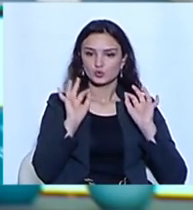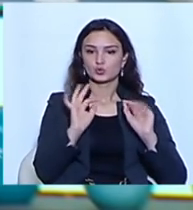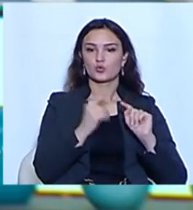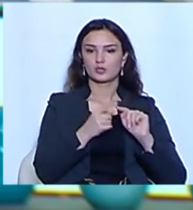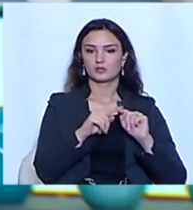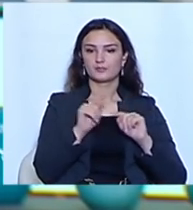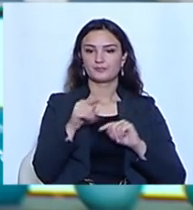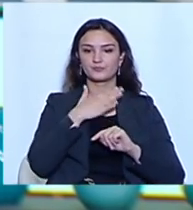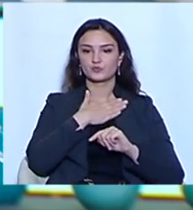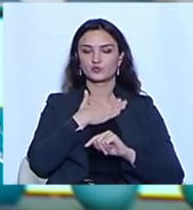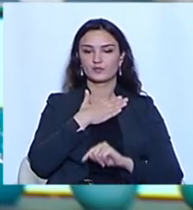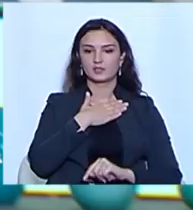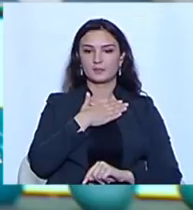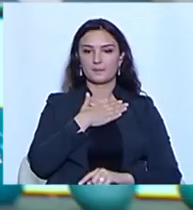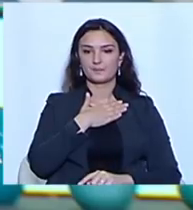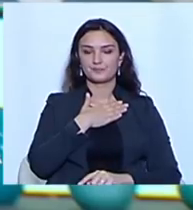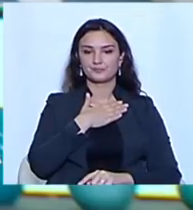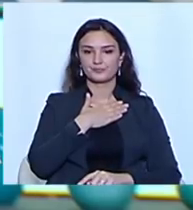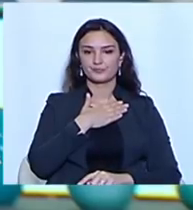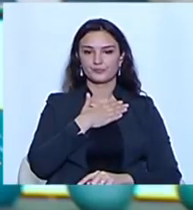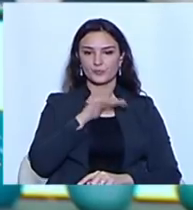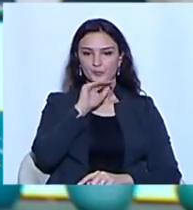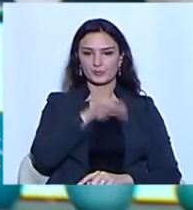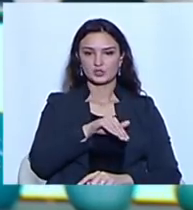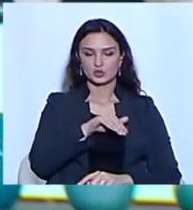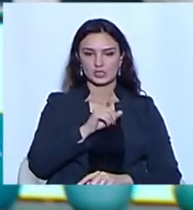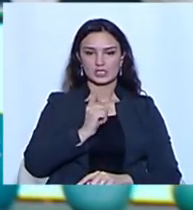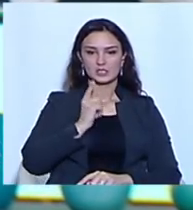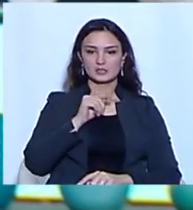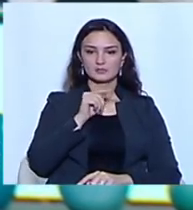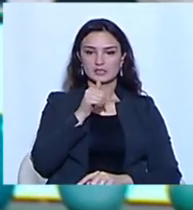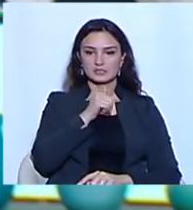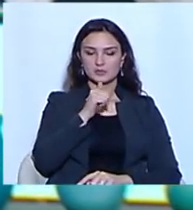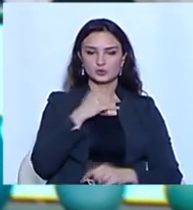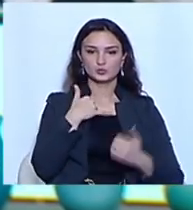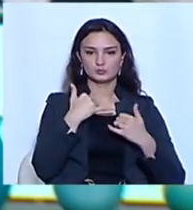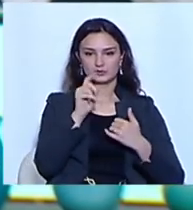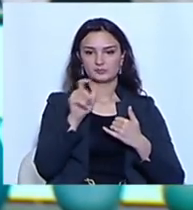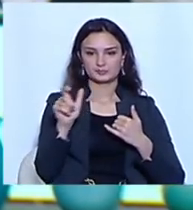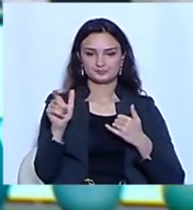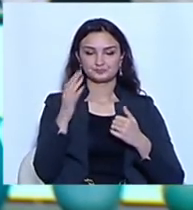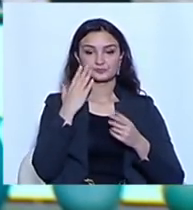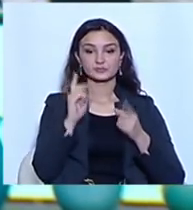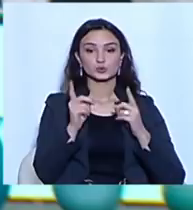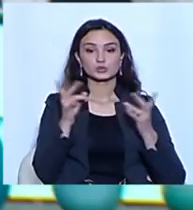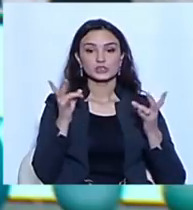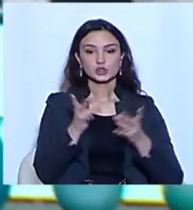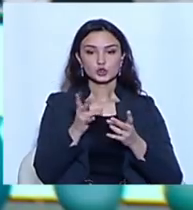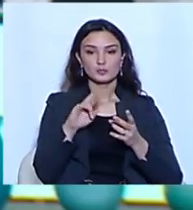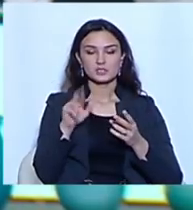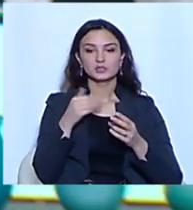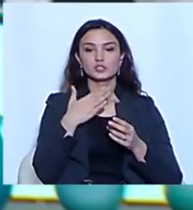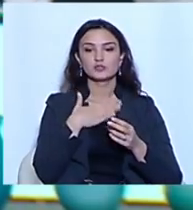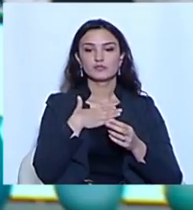სწორედ ჩვენი პროფესიონალის სტუმრების, ექსპერტების მეშვეობით შეგვიძლია გავერკვიოთ რეალურ საჭიროებასა და